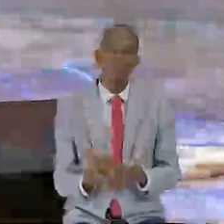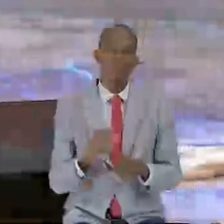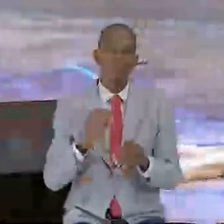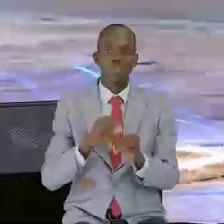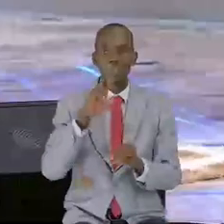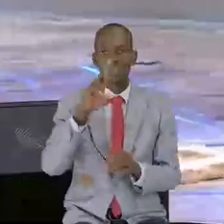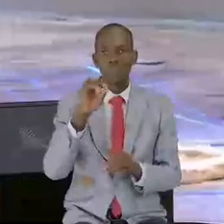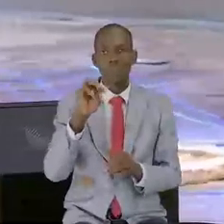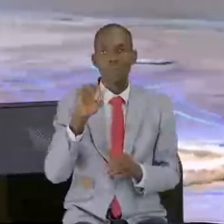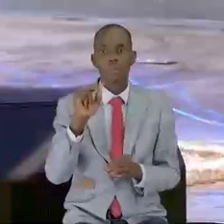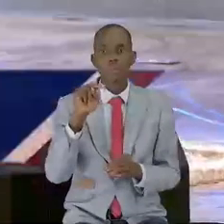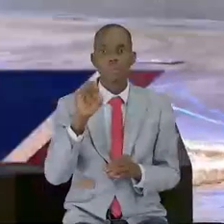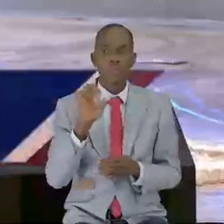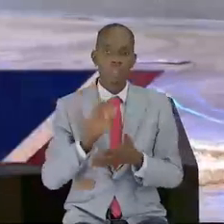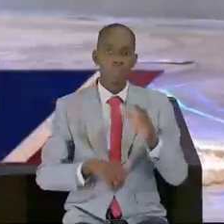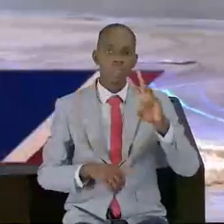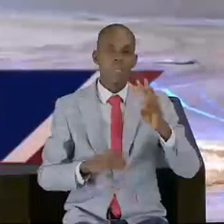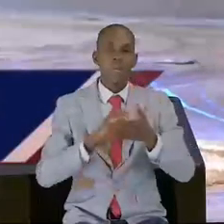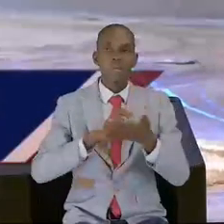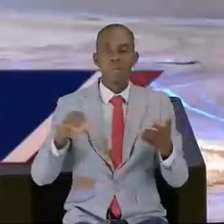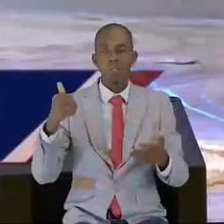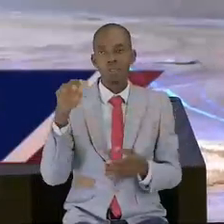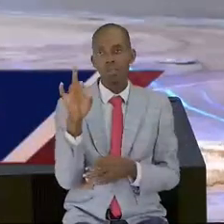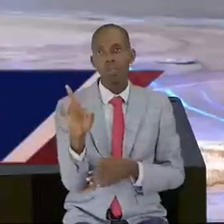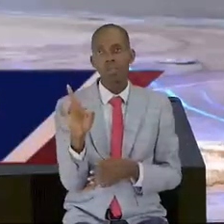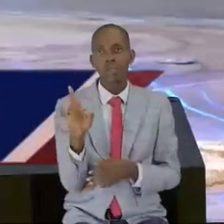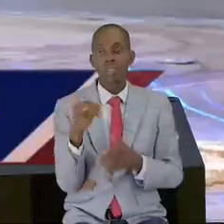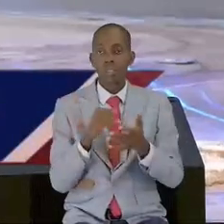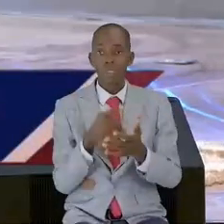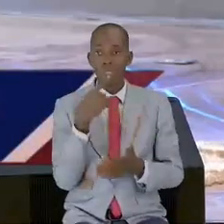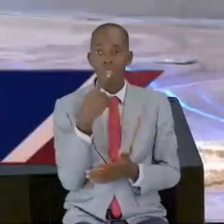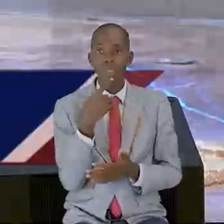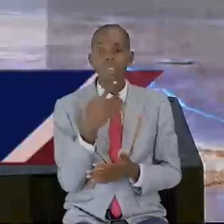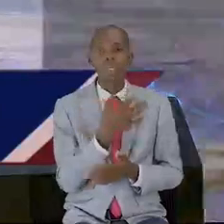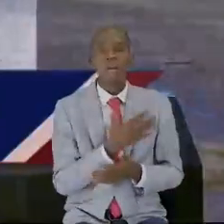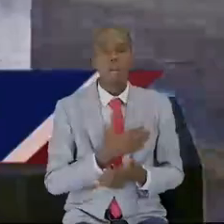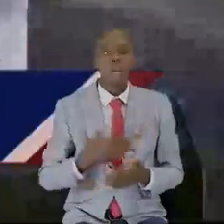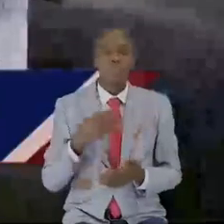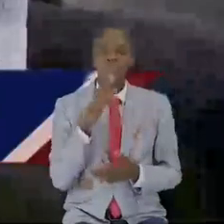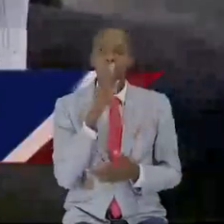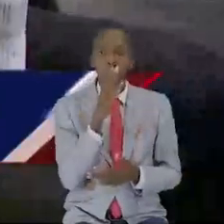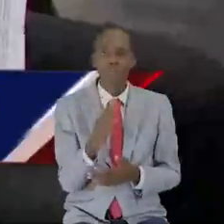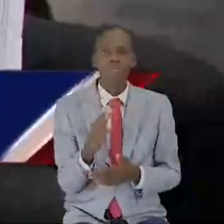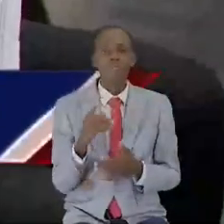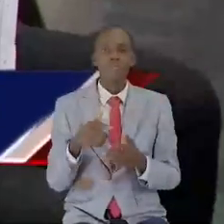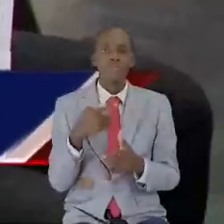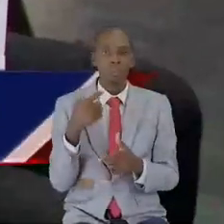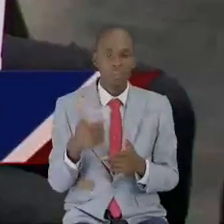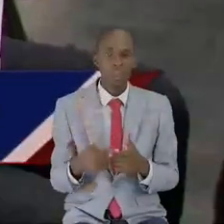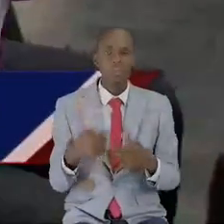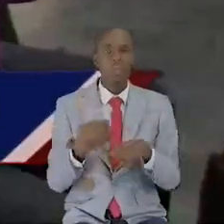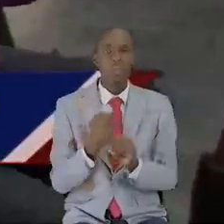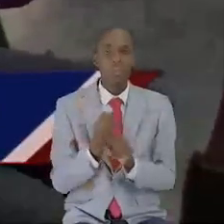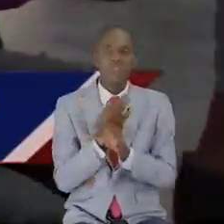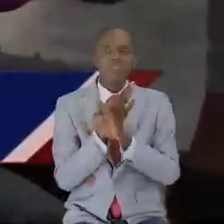au chapitre 6, verset 18. Il nous dit en Romains 6, verset 18, ayant